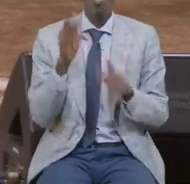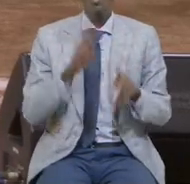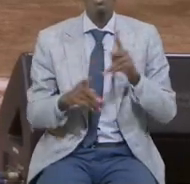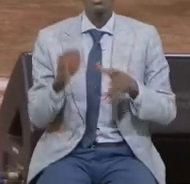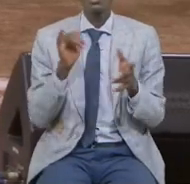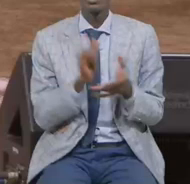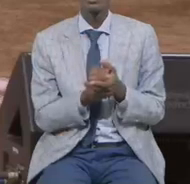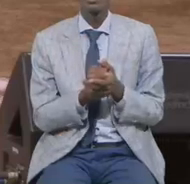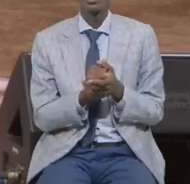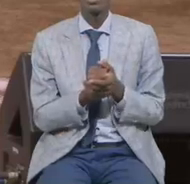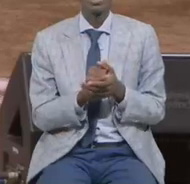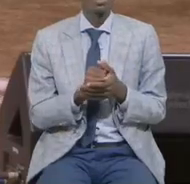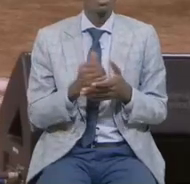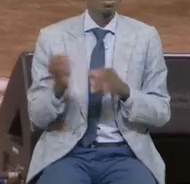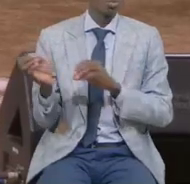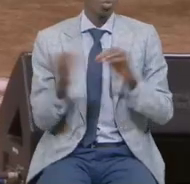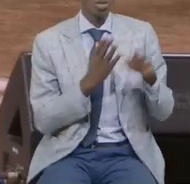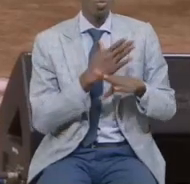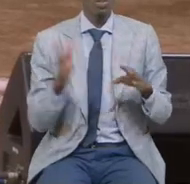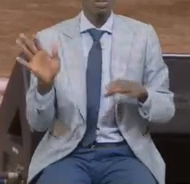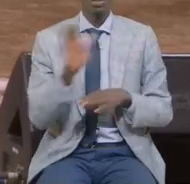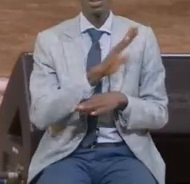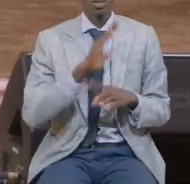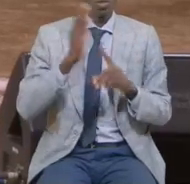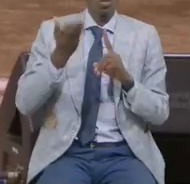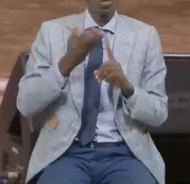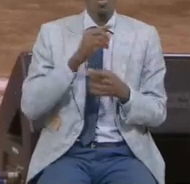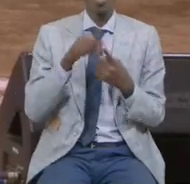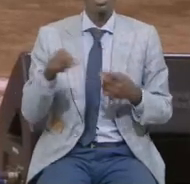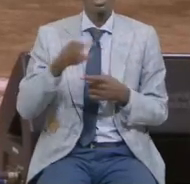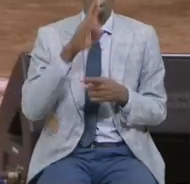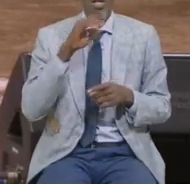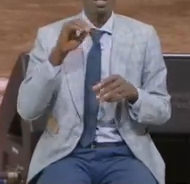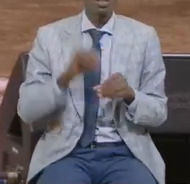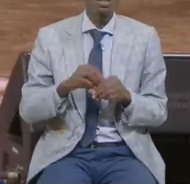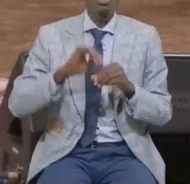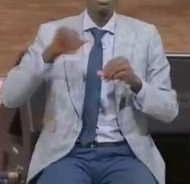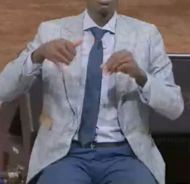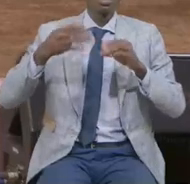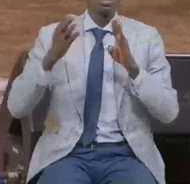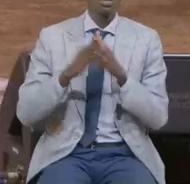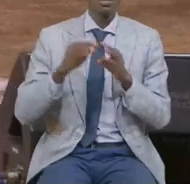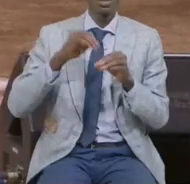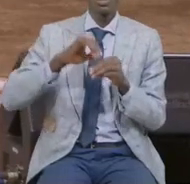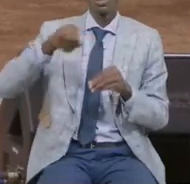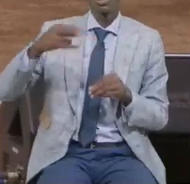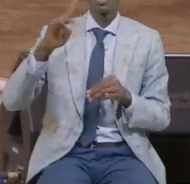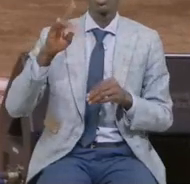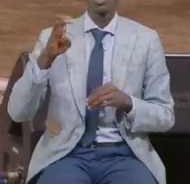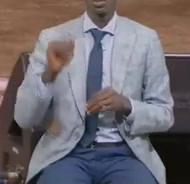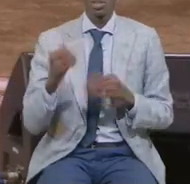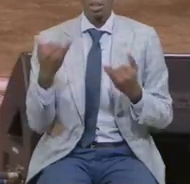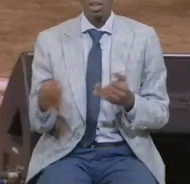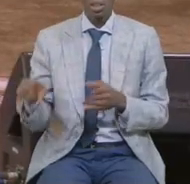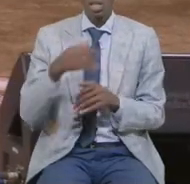conviction, lorsqu'ils étaient à Jérusalem, en Judée, et ils n'adoraient pas l'idole, ils ont été déportés